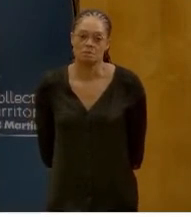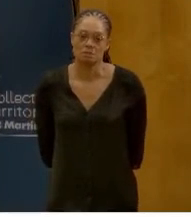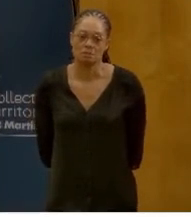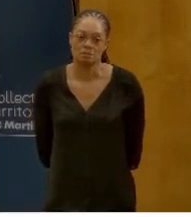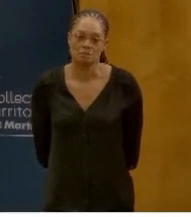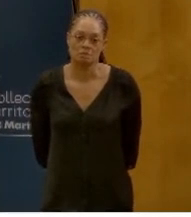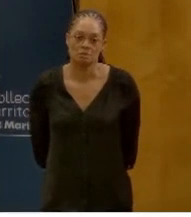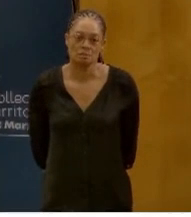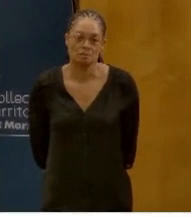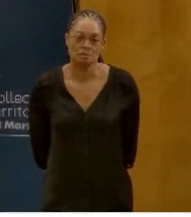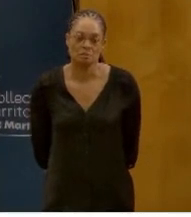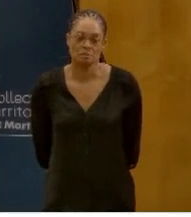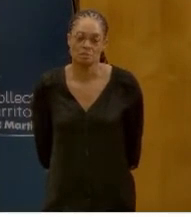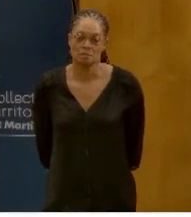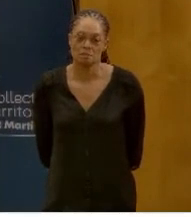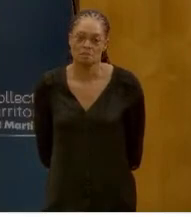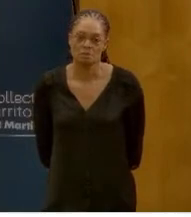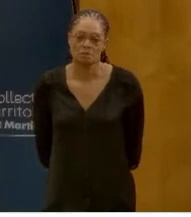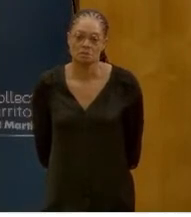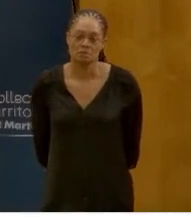Monsieur Donna, il faut voter.